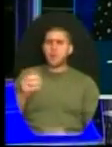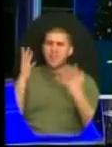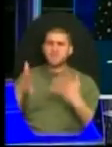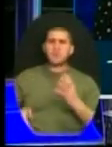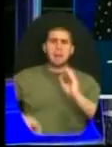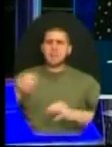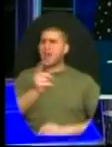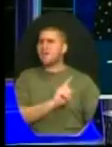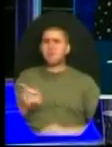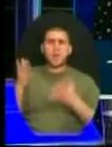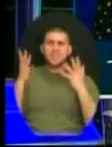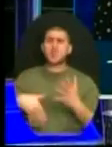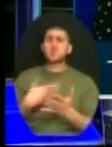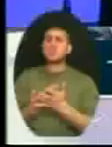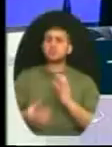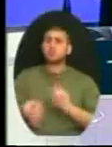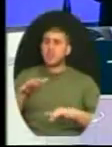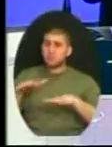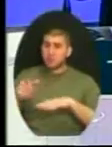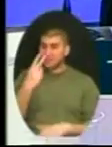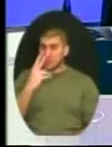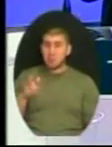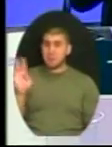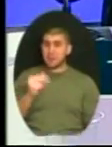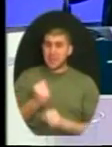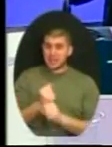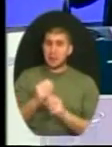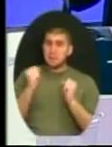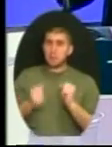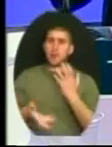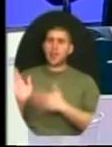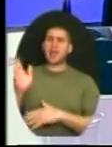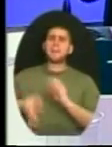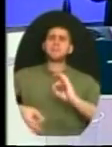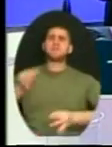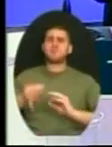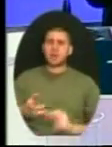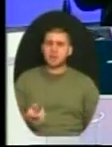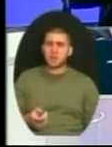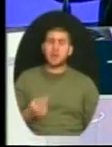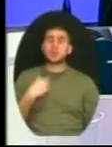את הפרקליטות, לא תקפו את היועמ"ש, וחכי ותראי מה ביבי יעשה, הוא גם יתקוף את בית המשפט. מה אני רוצה לומר?